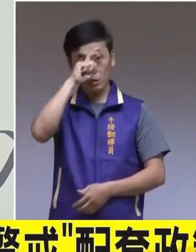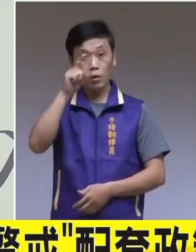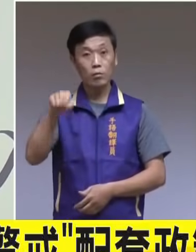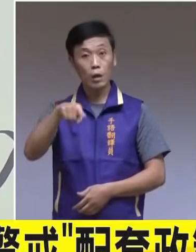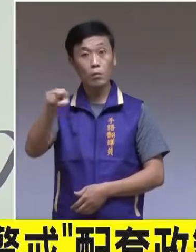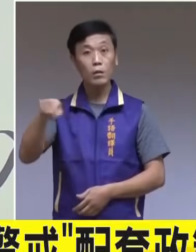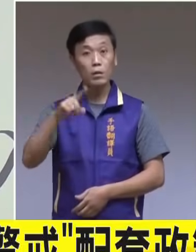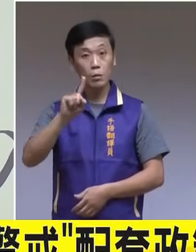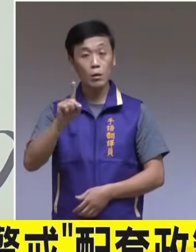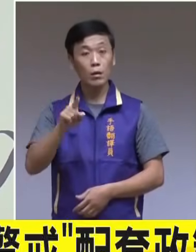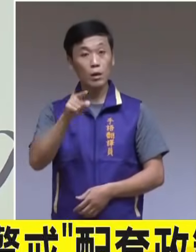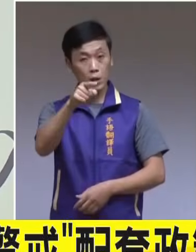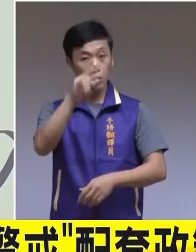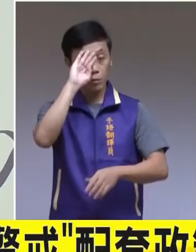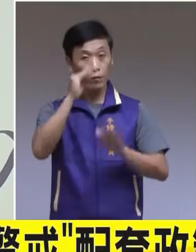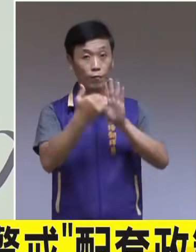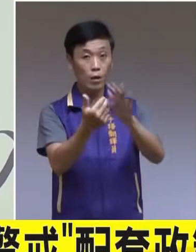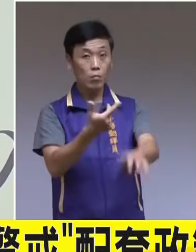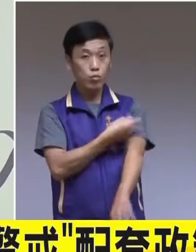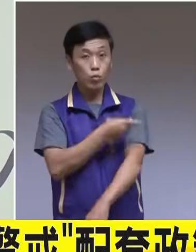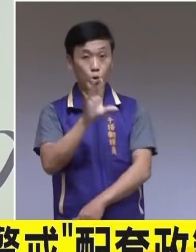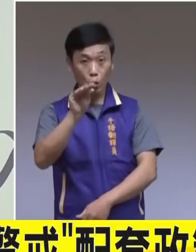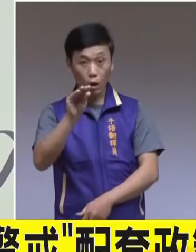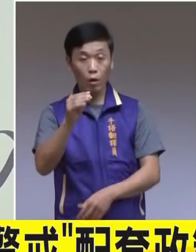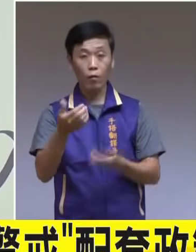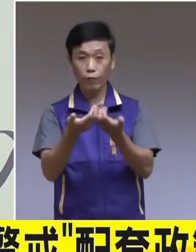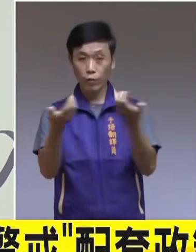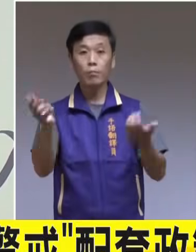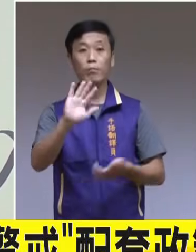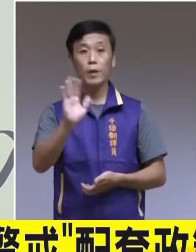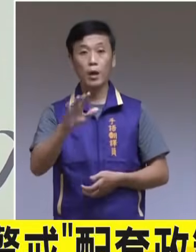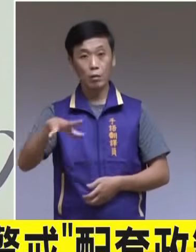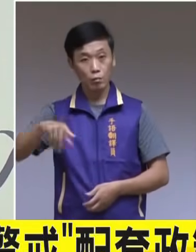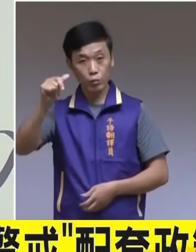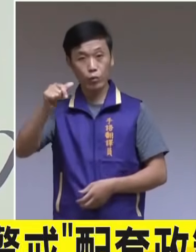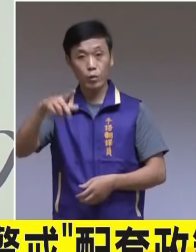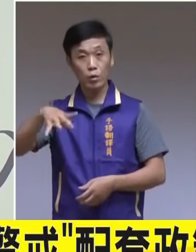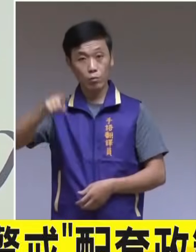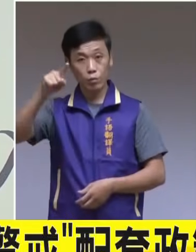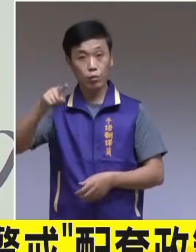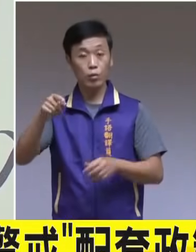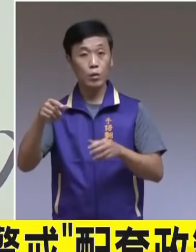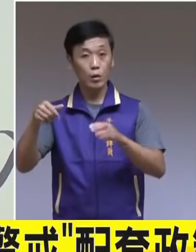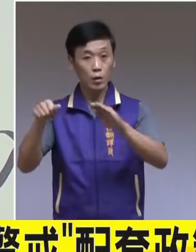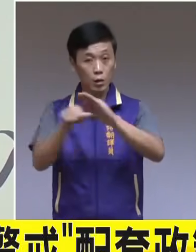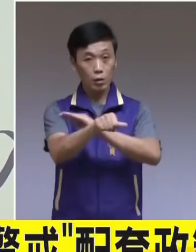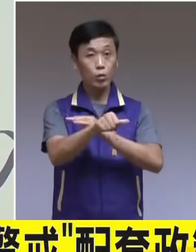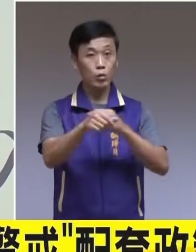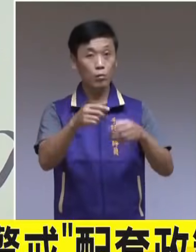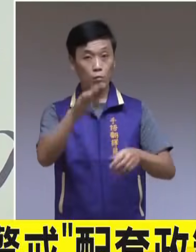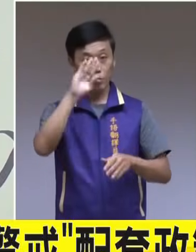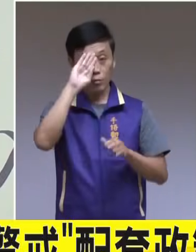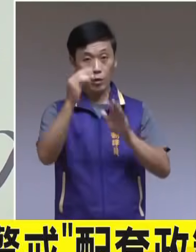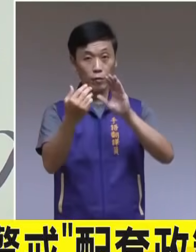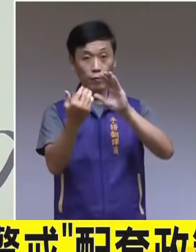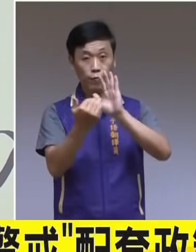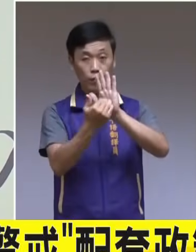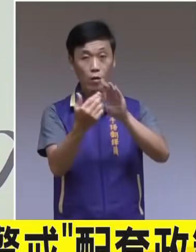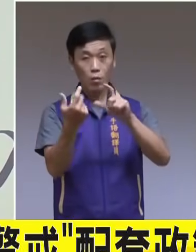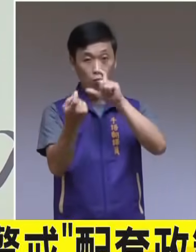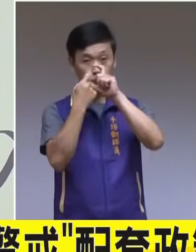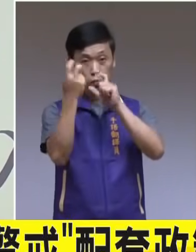分你有没有施打疫苗啊，都第一次投入的时候都必须进行快筛。那假如